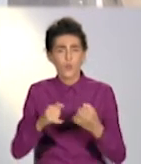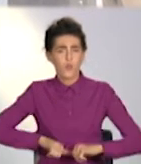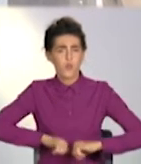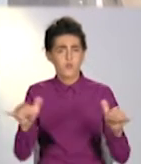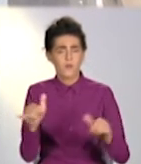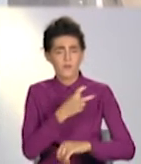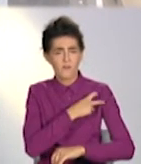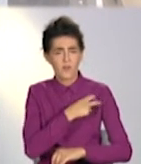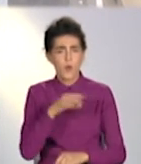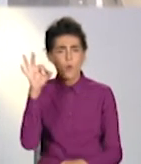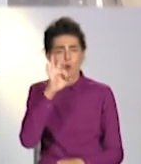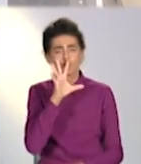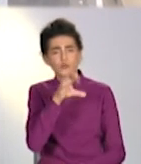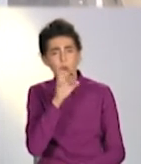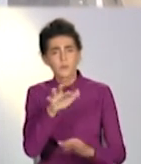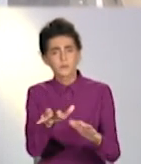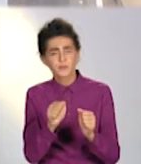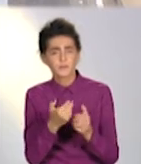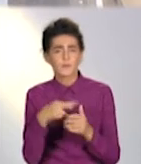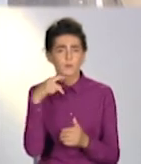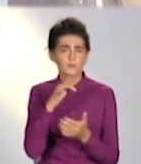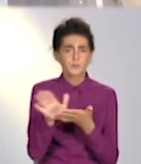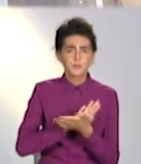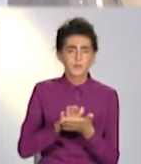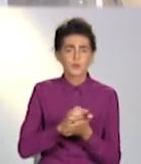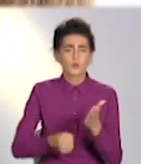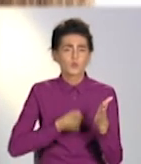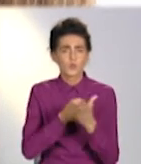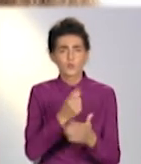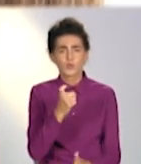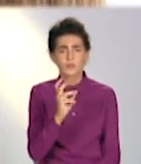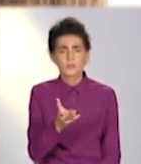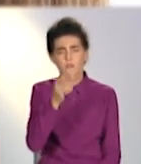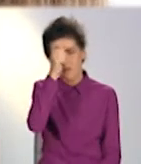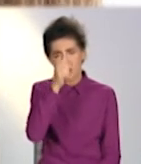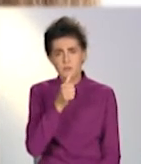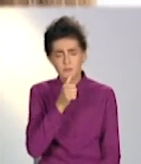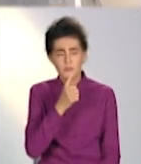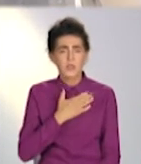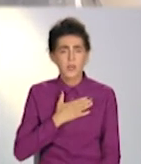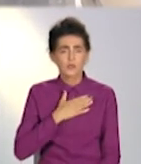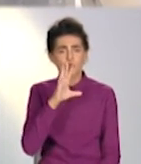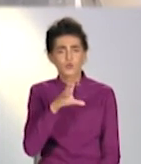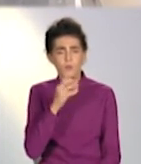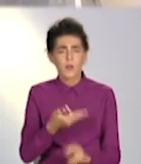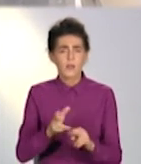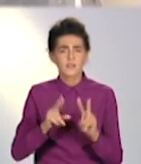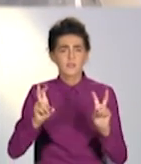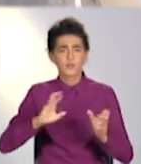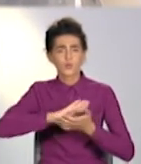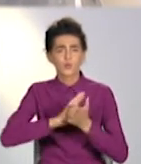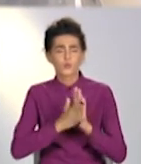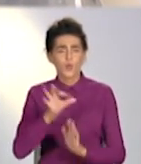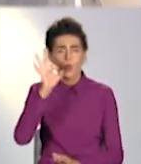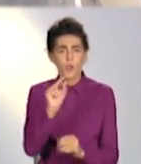И, соответственно, увеличилось и количество стерилизованных до 130 животных в месяц. Передержка собак наших будет соответствовать ветеринарным условиям, когда у